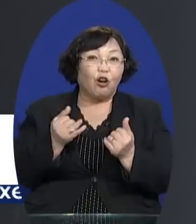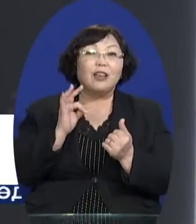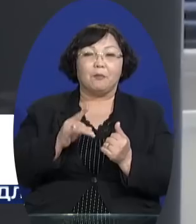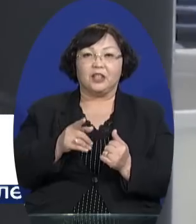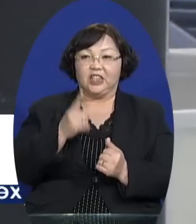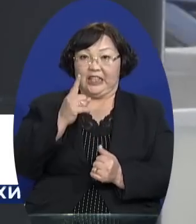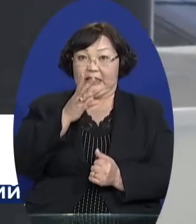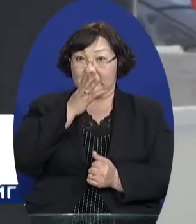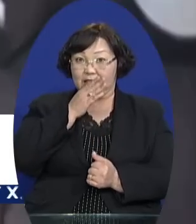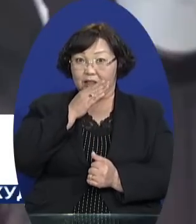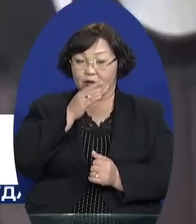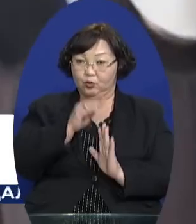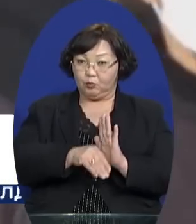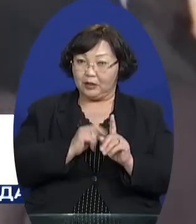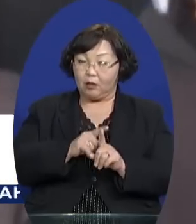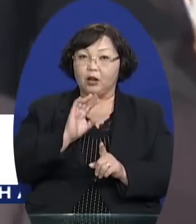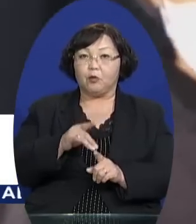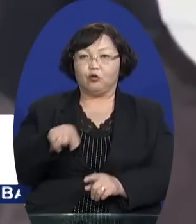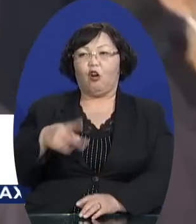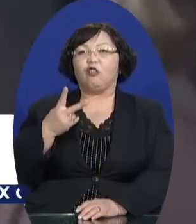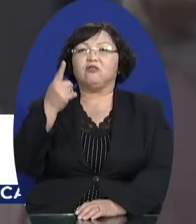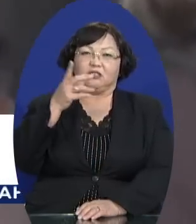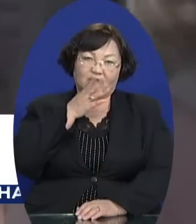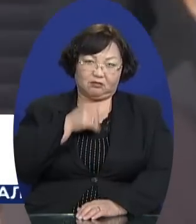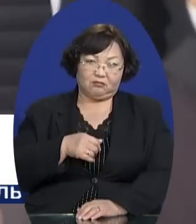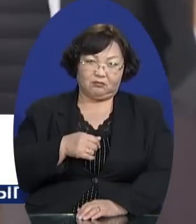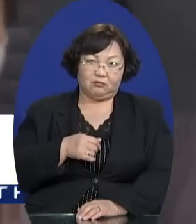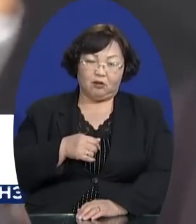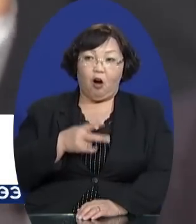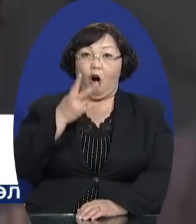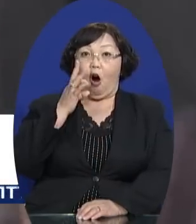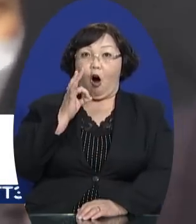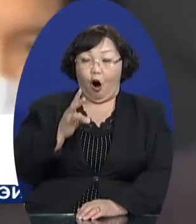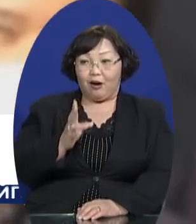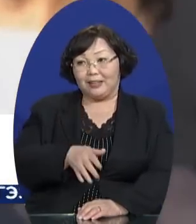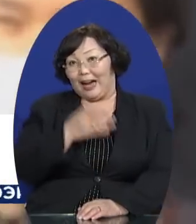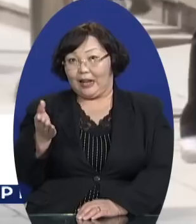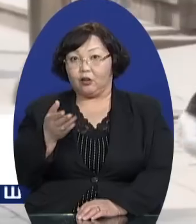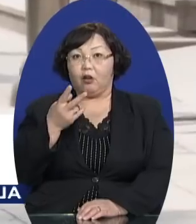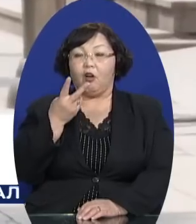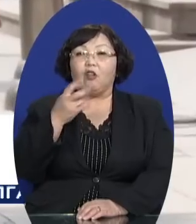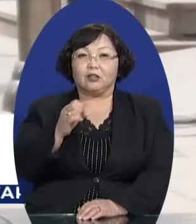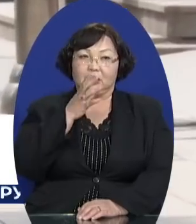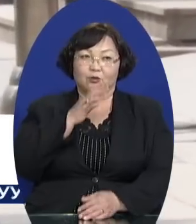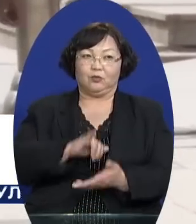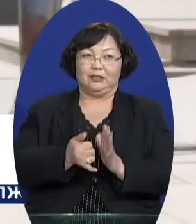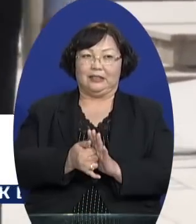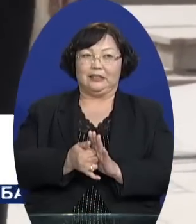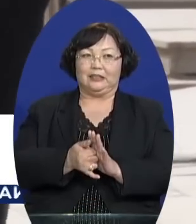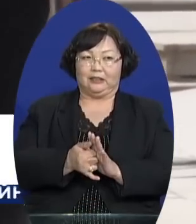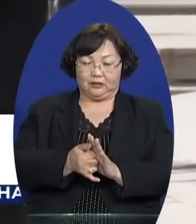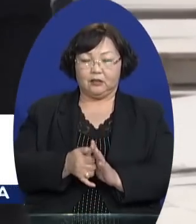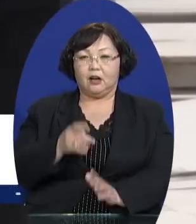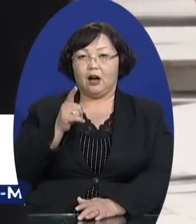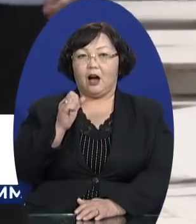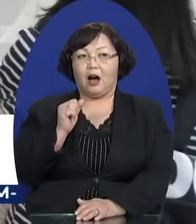настай гэж тооцогдох журмаар бол 21 настай. Он дагсан тооллоор бол 20 настай гэсэн үг юм байна. Өнгөрсөн онд Hanguk Research